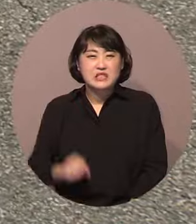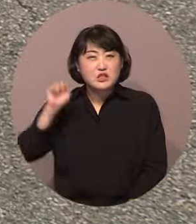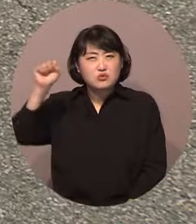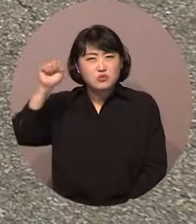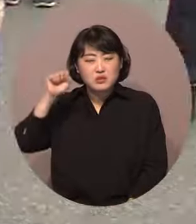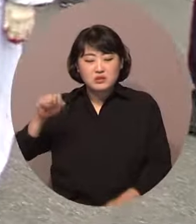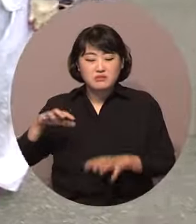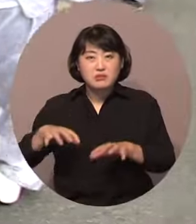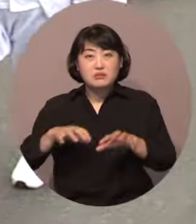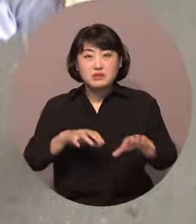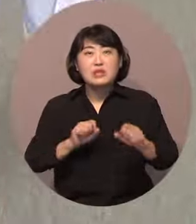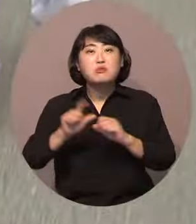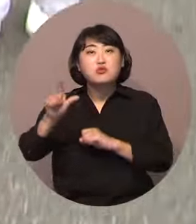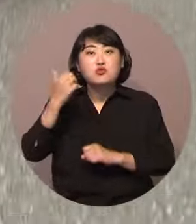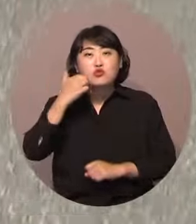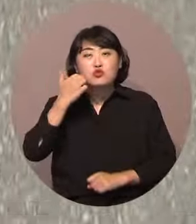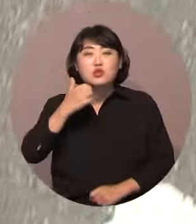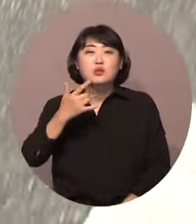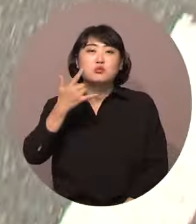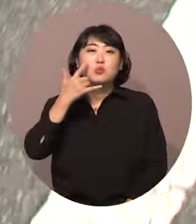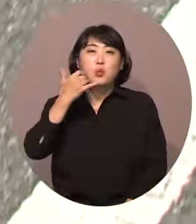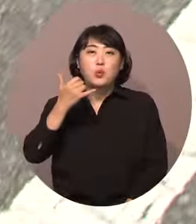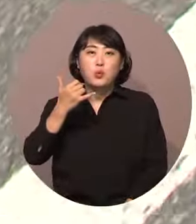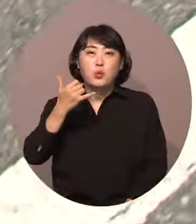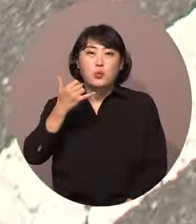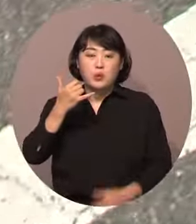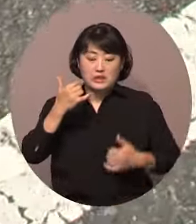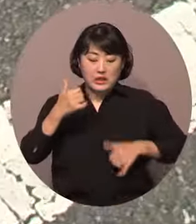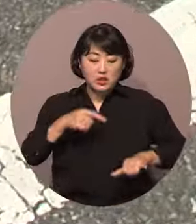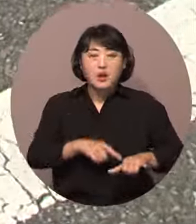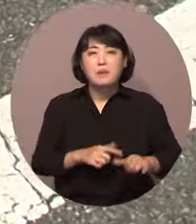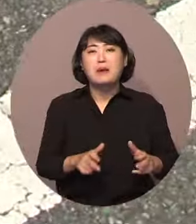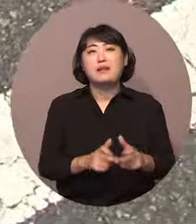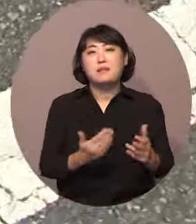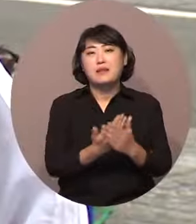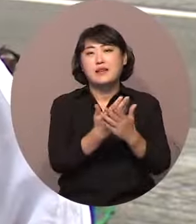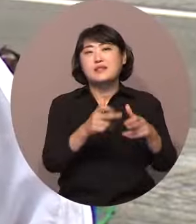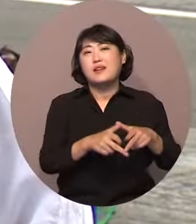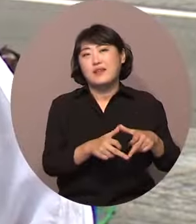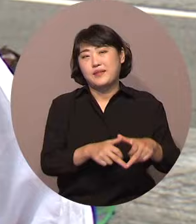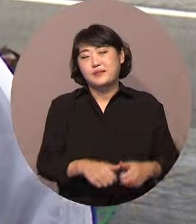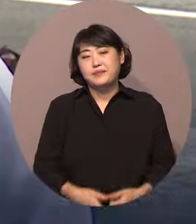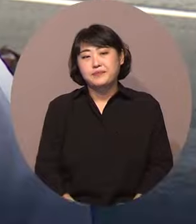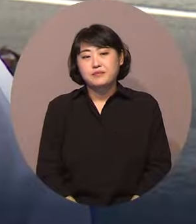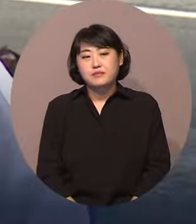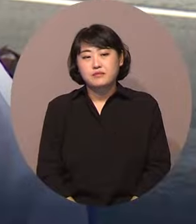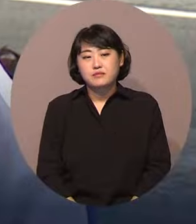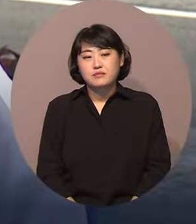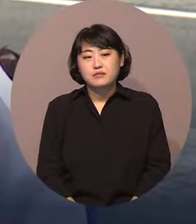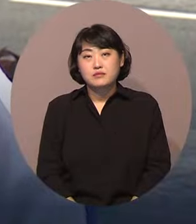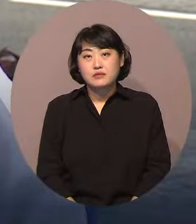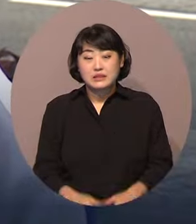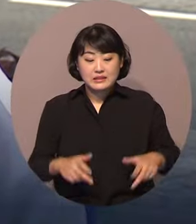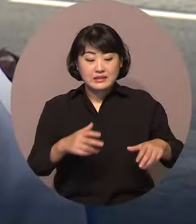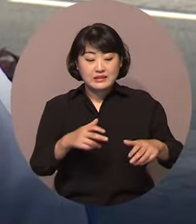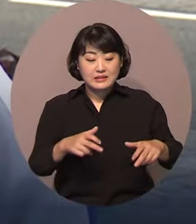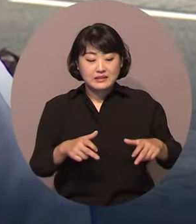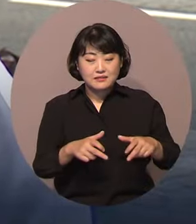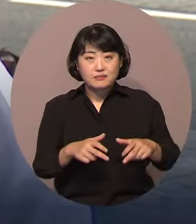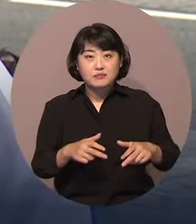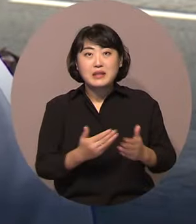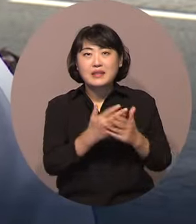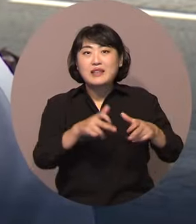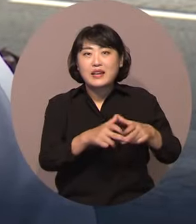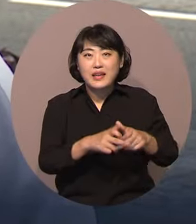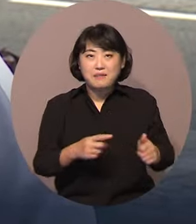이들의 대부분은 발달 장애인을 자녀로 둔 부모입니다. 부모가 자식을 살해하고 같이 자살하는